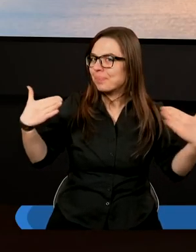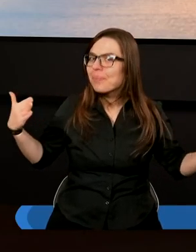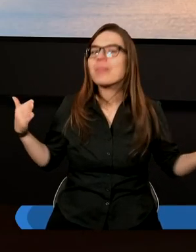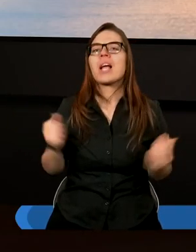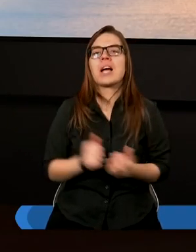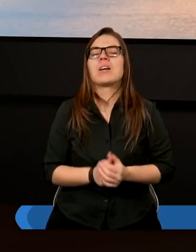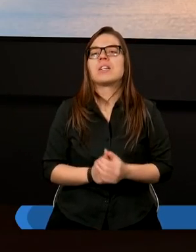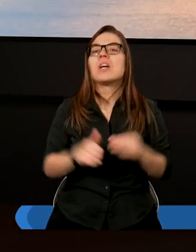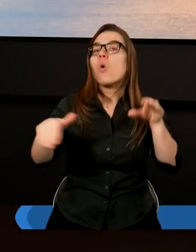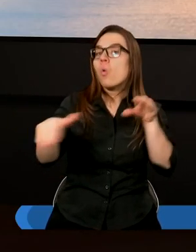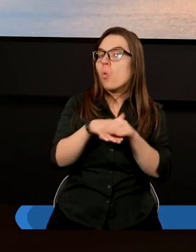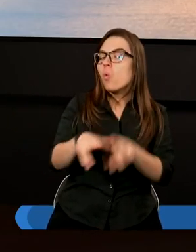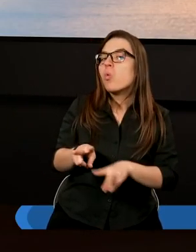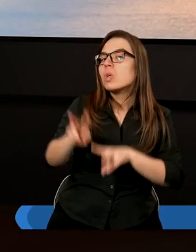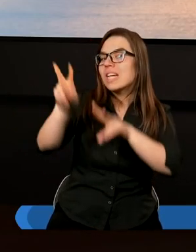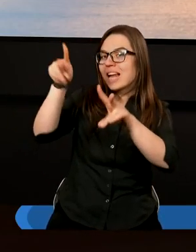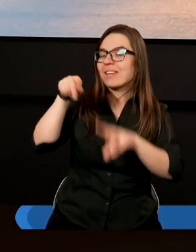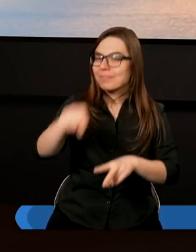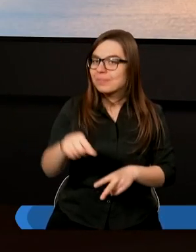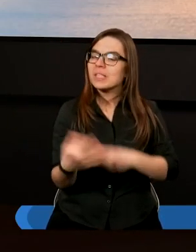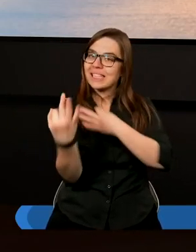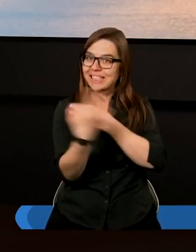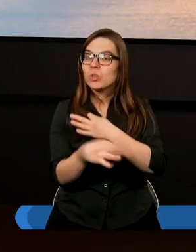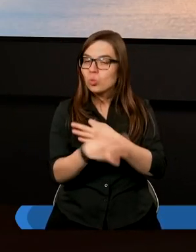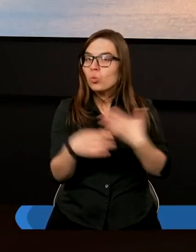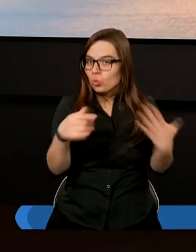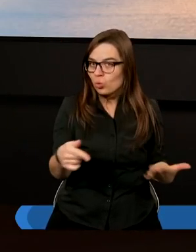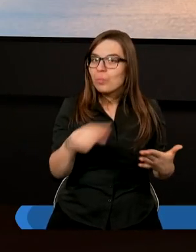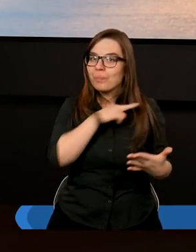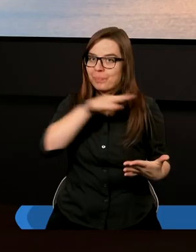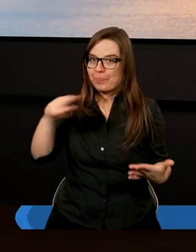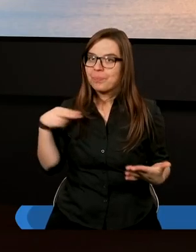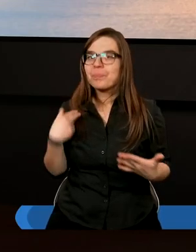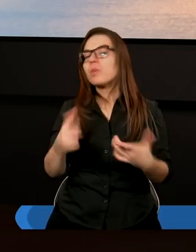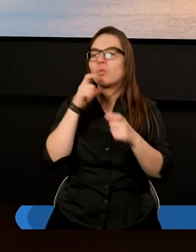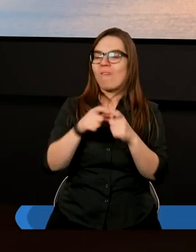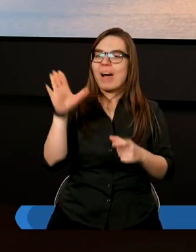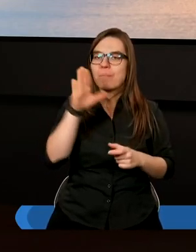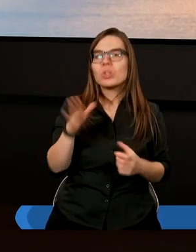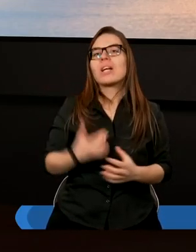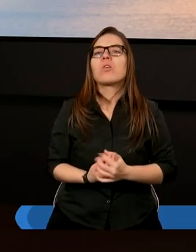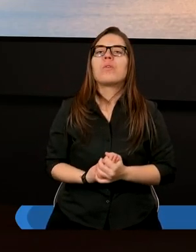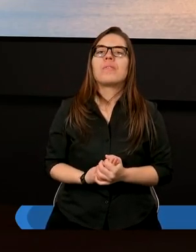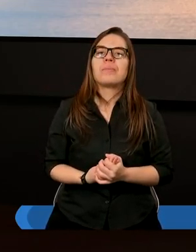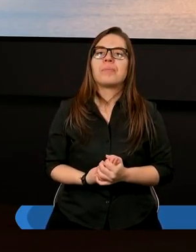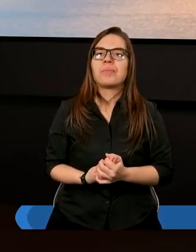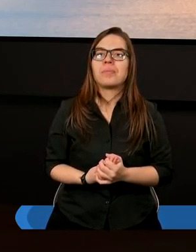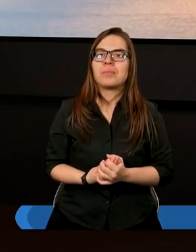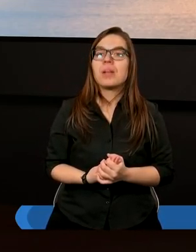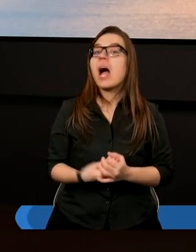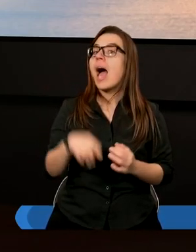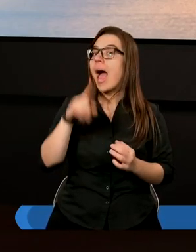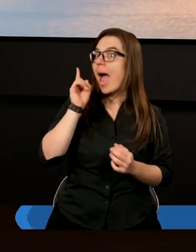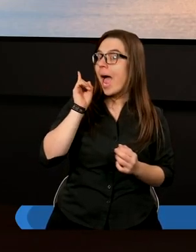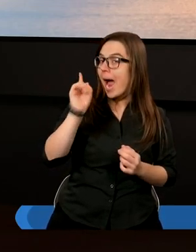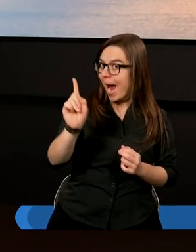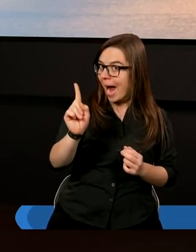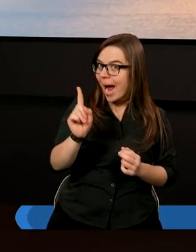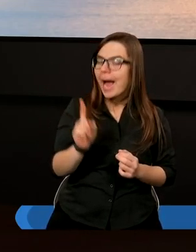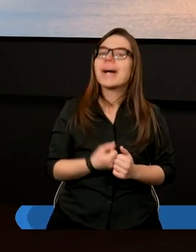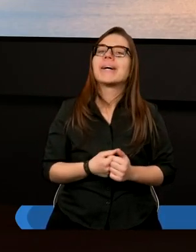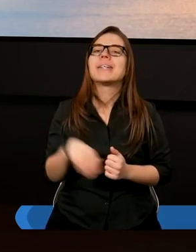uczestnictwo w naszym studium Słowa Bożego ale tak